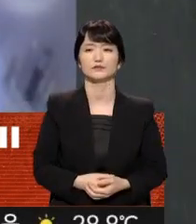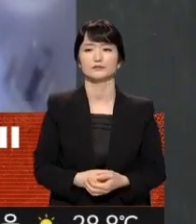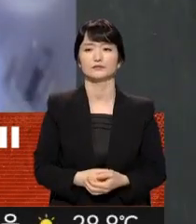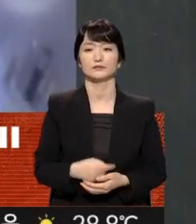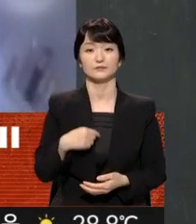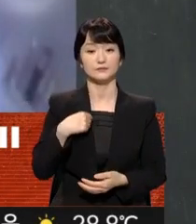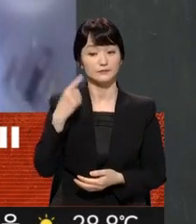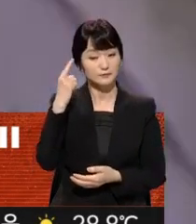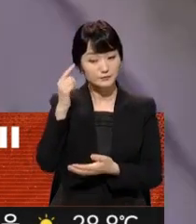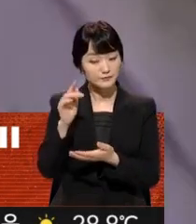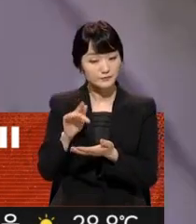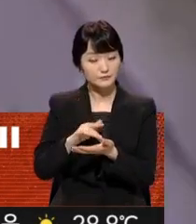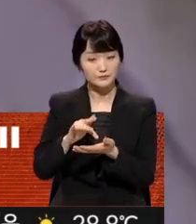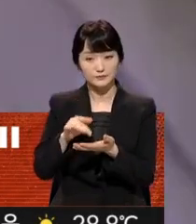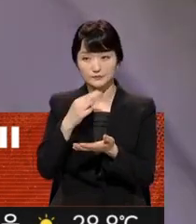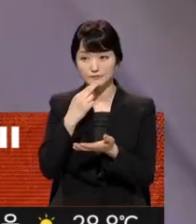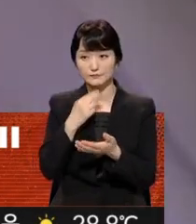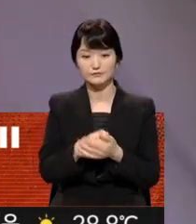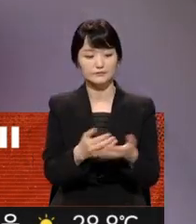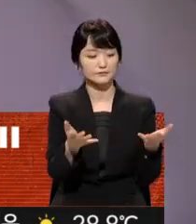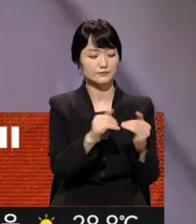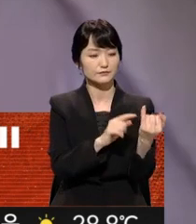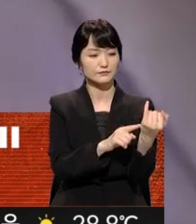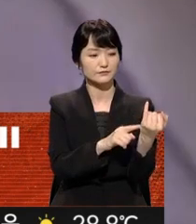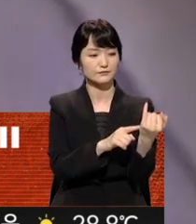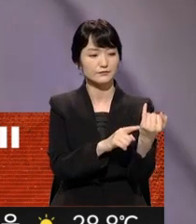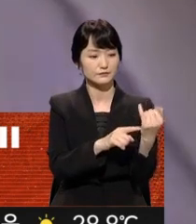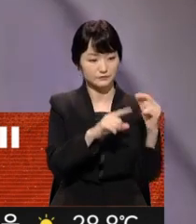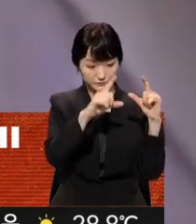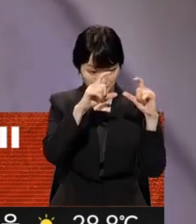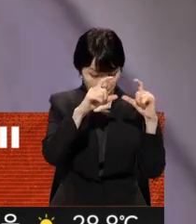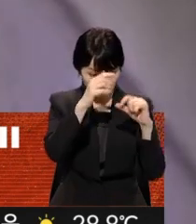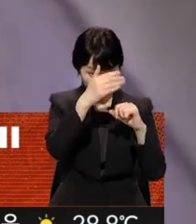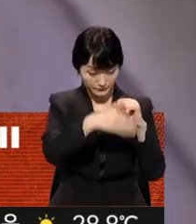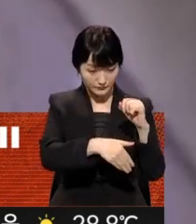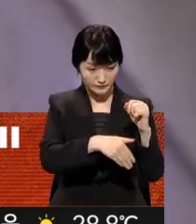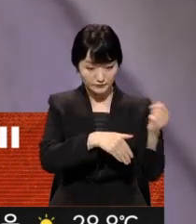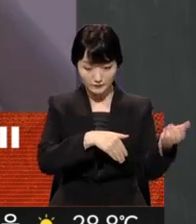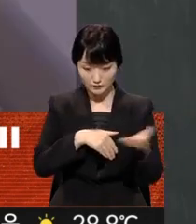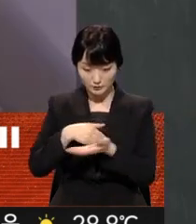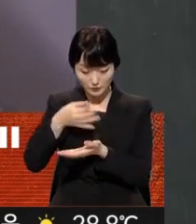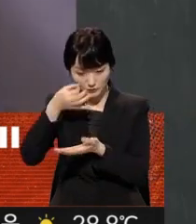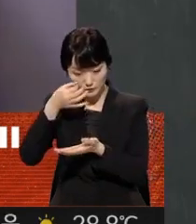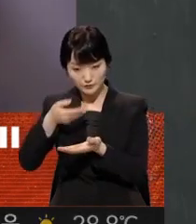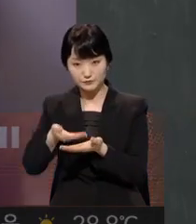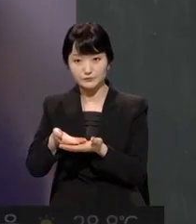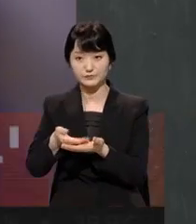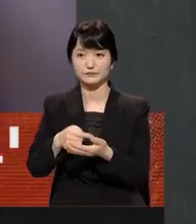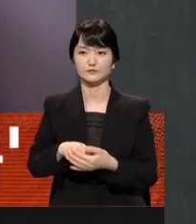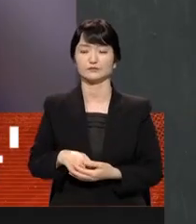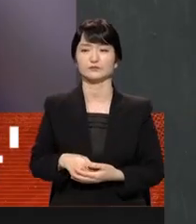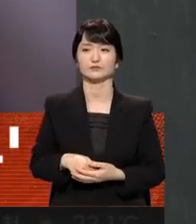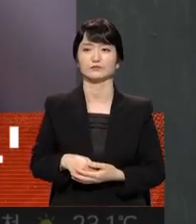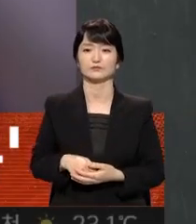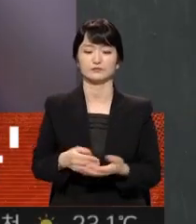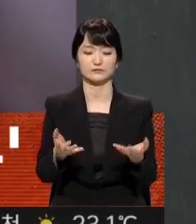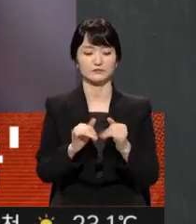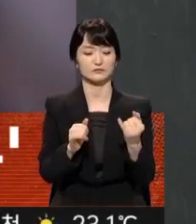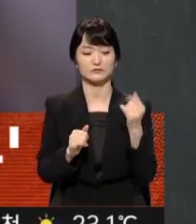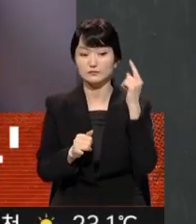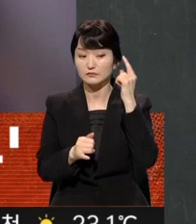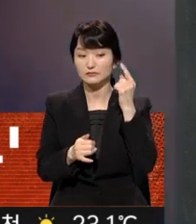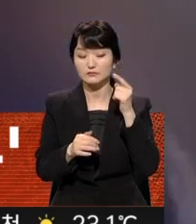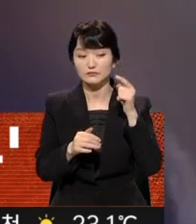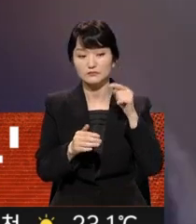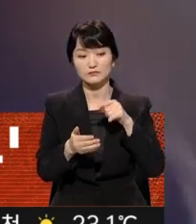자신이 휴대전화가 없기 때문에 이 직원이 휴대전화로 시술 사진을 좀 보여달라고 요구를 했다고 하고요. 그렇게 직원이 휴대전화를 가지러 간 사이에